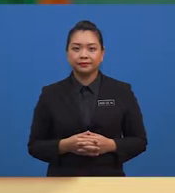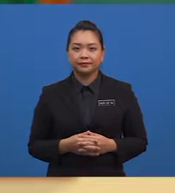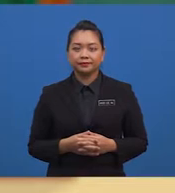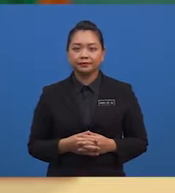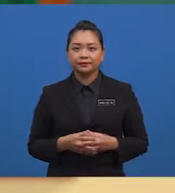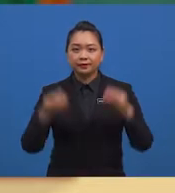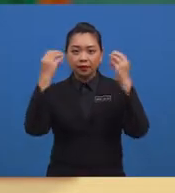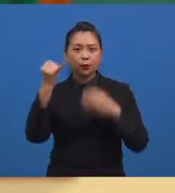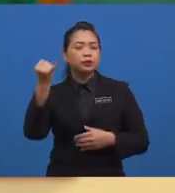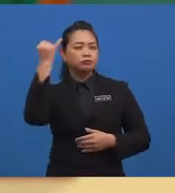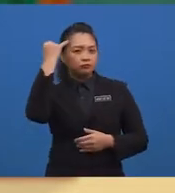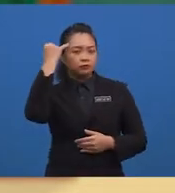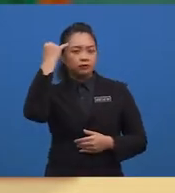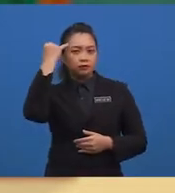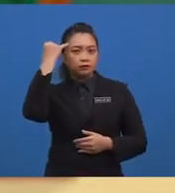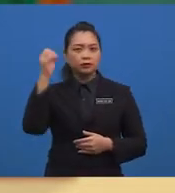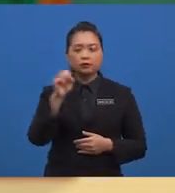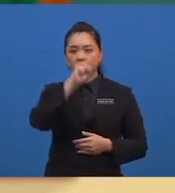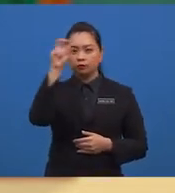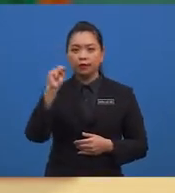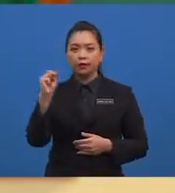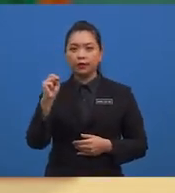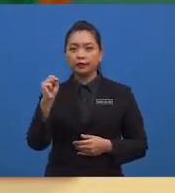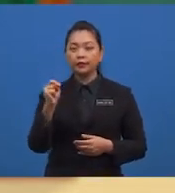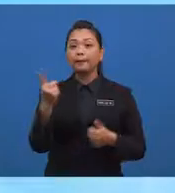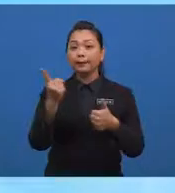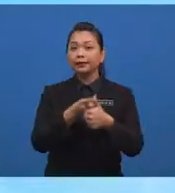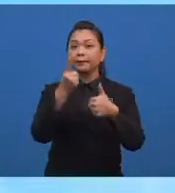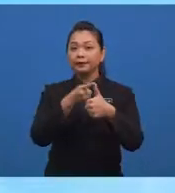Cikgu imbas kembali soalan yang pertama.